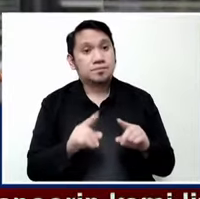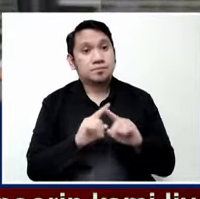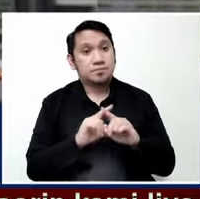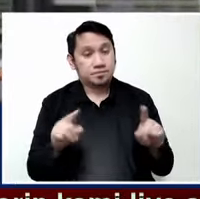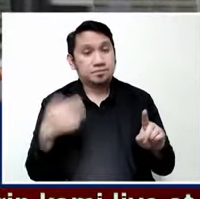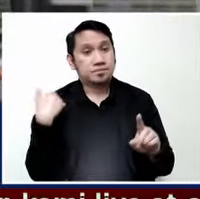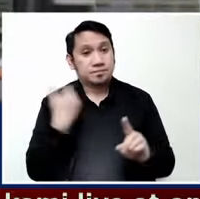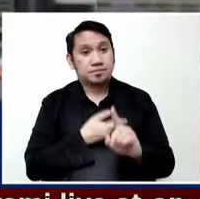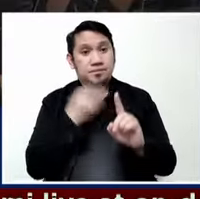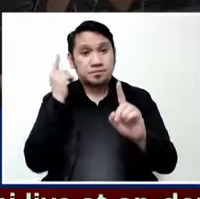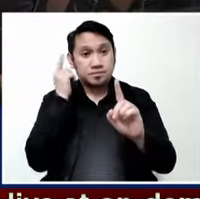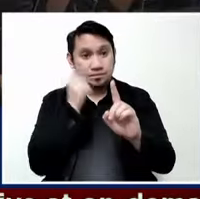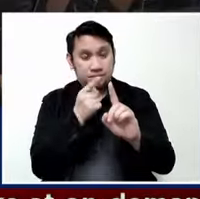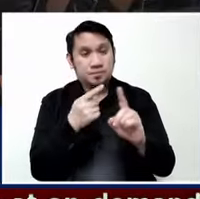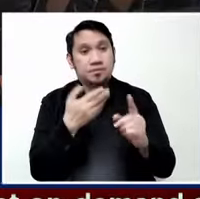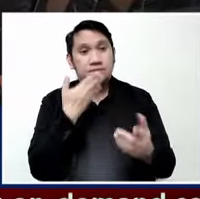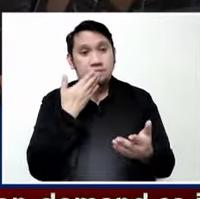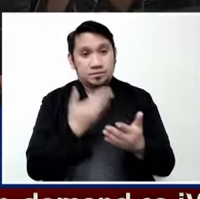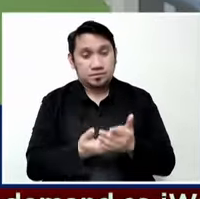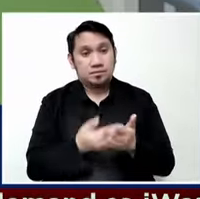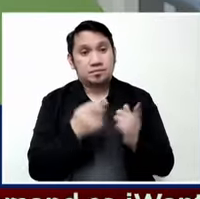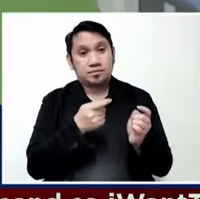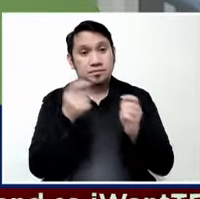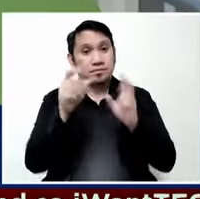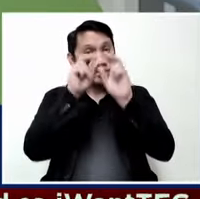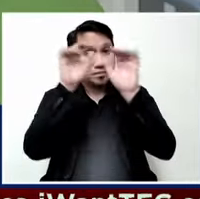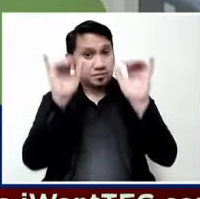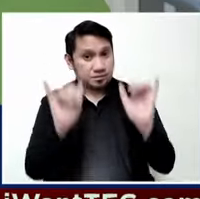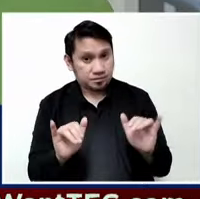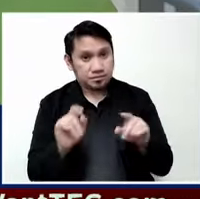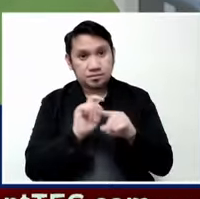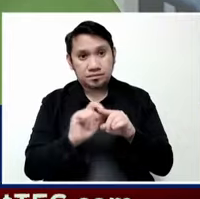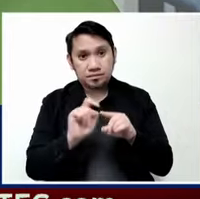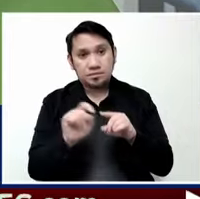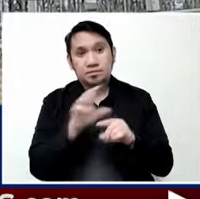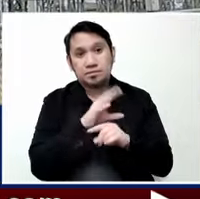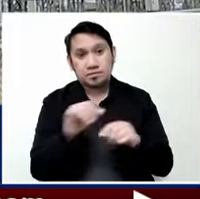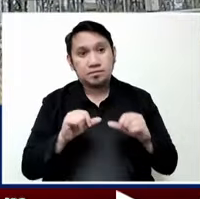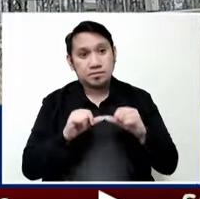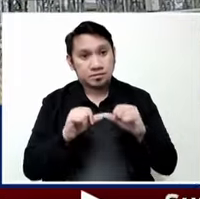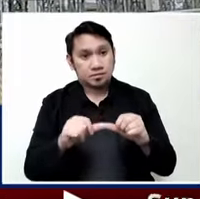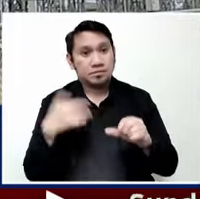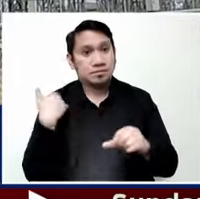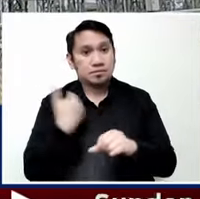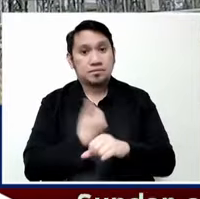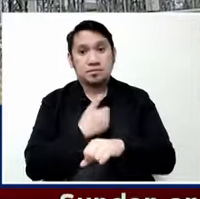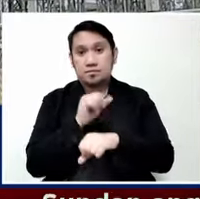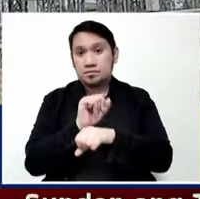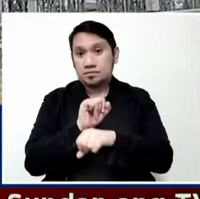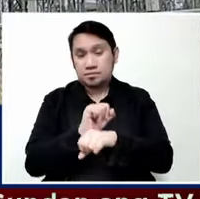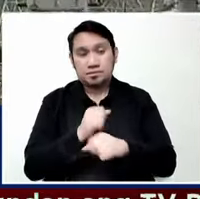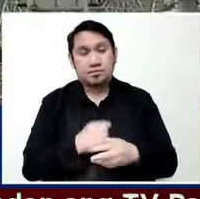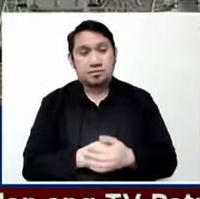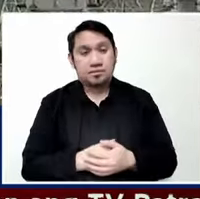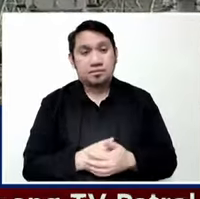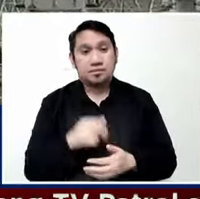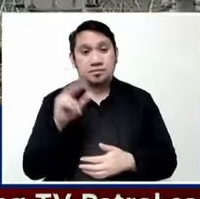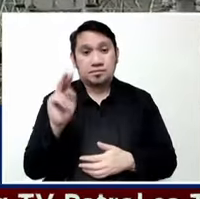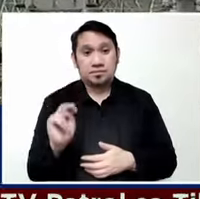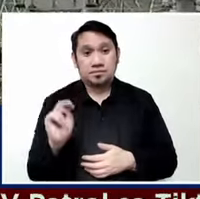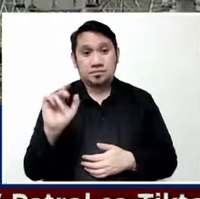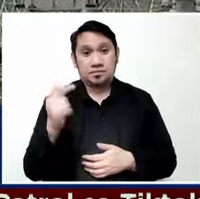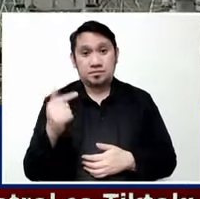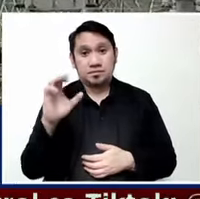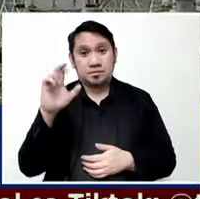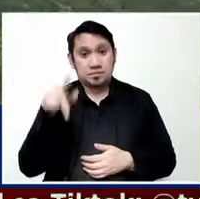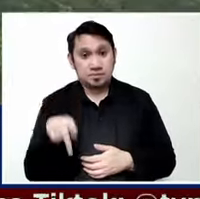pakay namin, pagandahin ang transmission system at ipagpapatuloy namin ang aming trabaho. Aminado ang NGCP na may delay